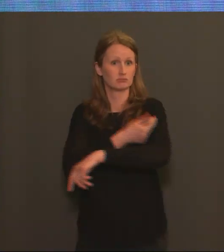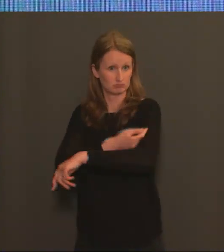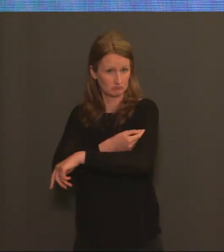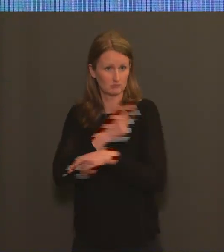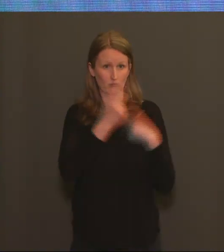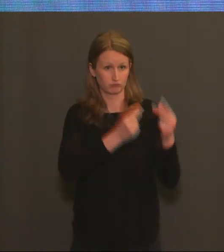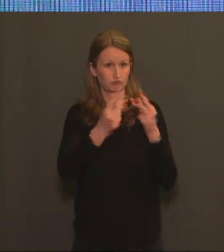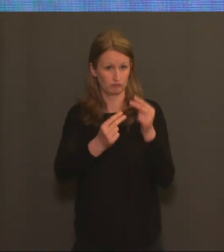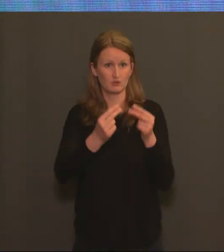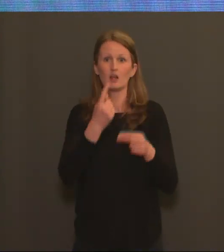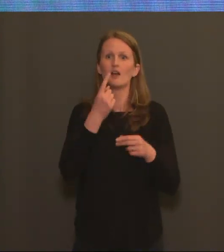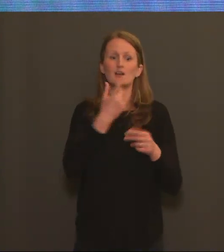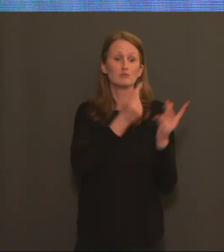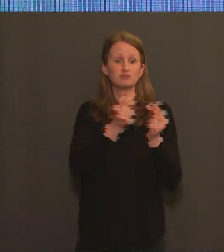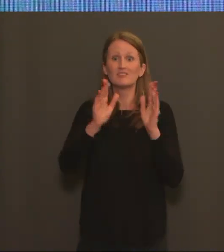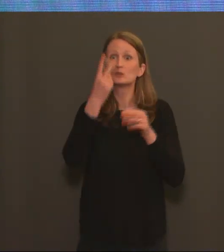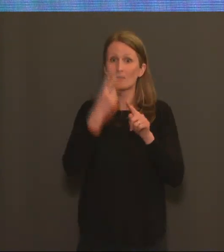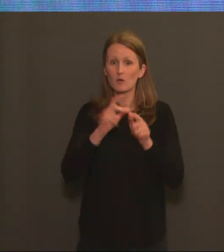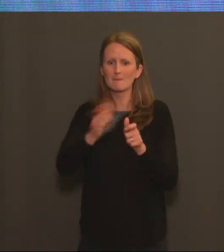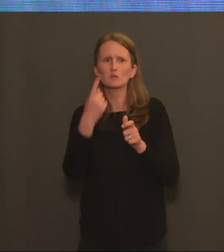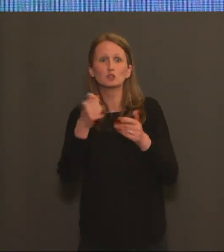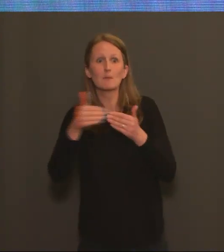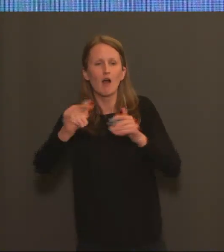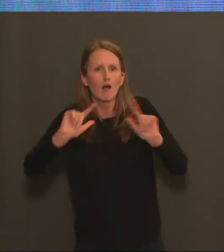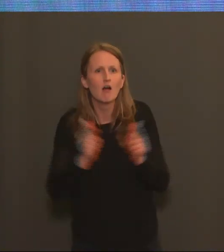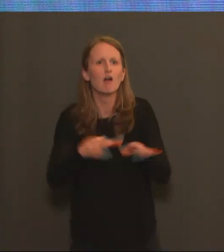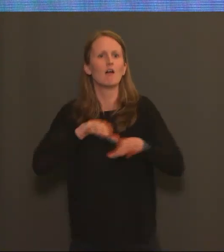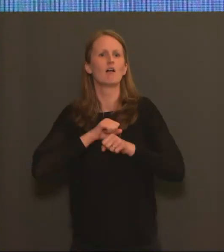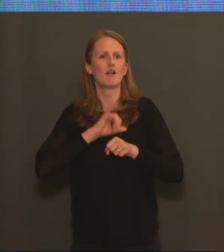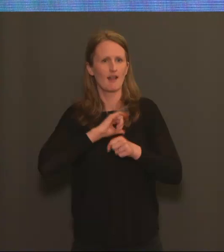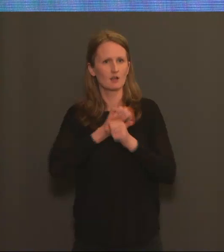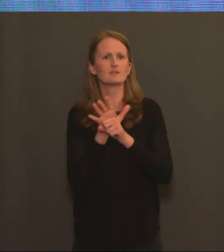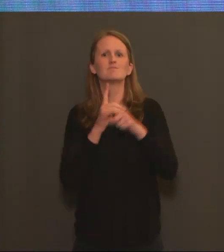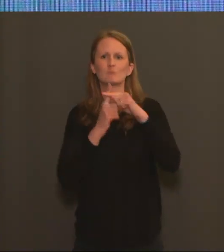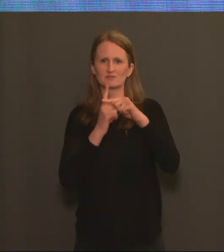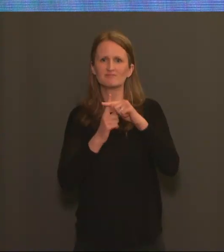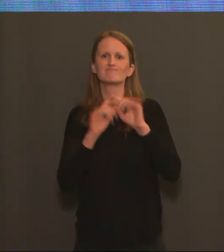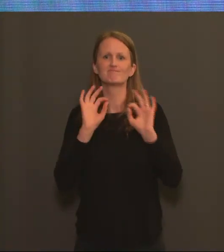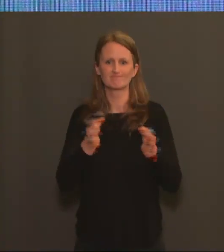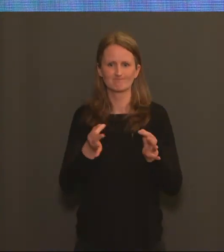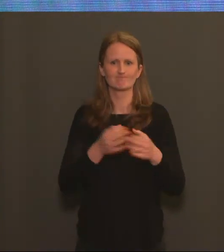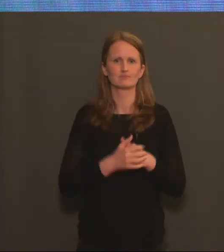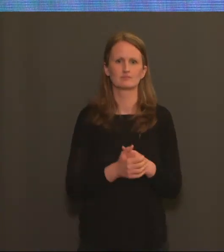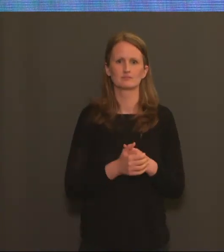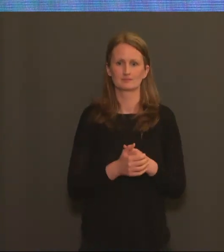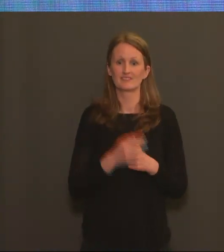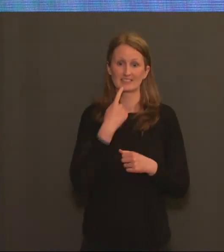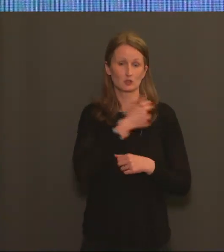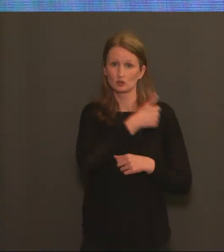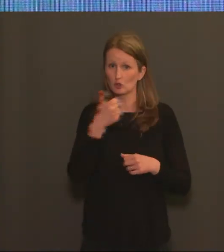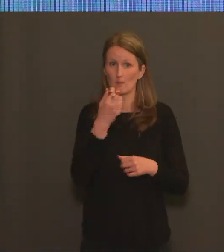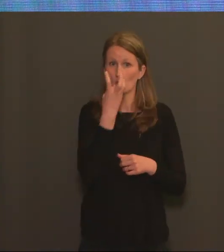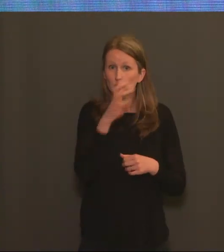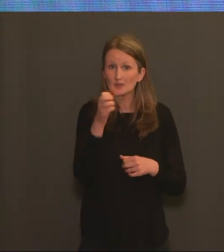Cela signifie seulement 360 cas sur près de 280 000 personnes qui ont reçu